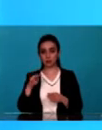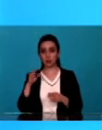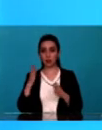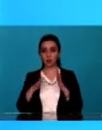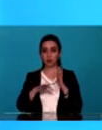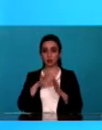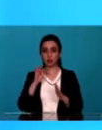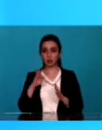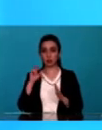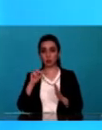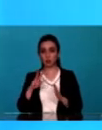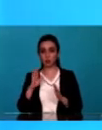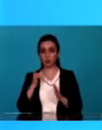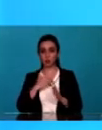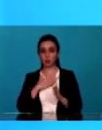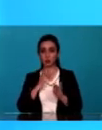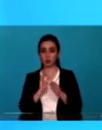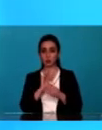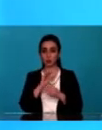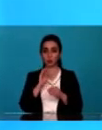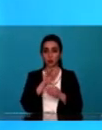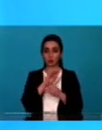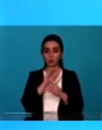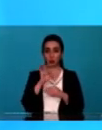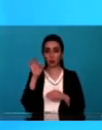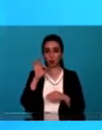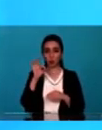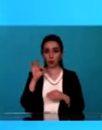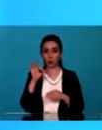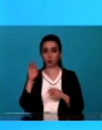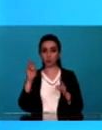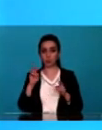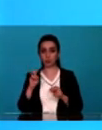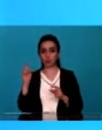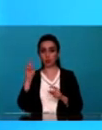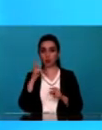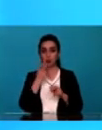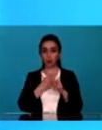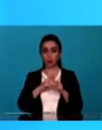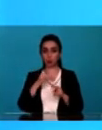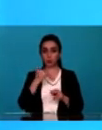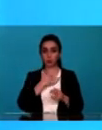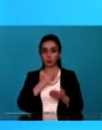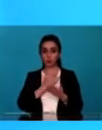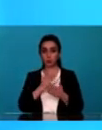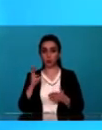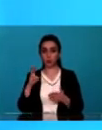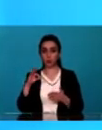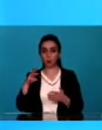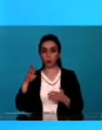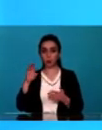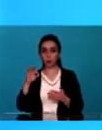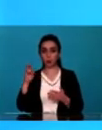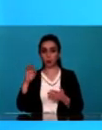какие-то баллы, у нас будет добавляться к нашему нулевому значению, которое у нас находится в combo box. Для